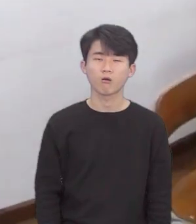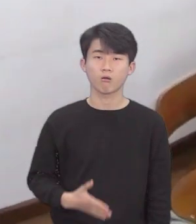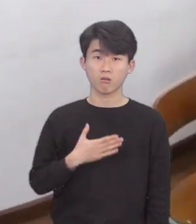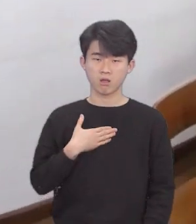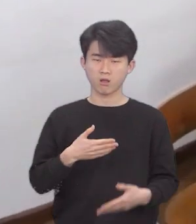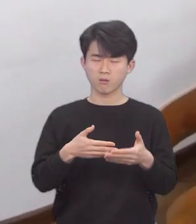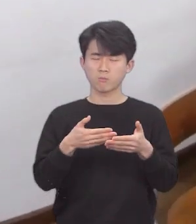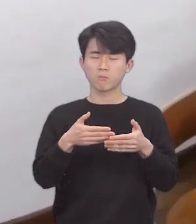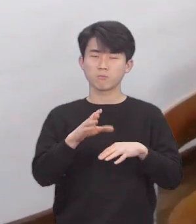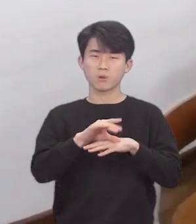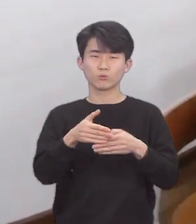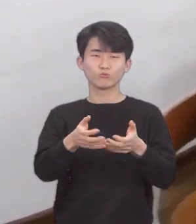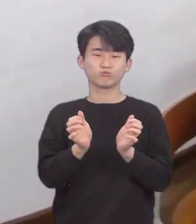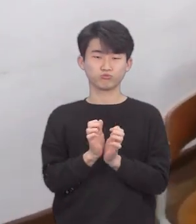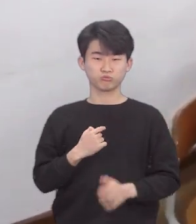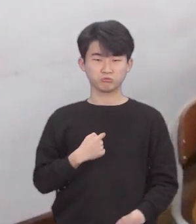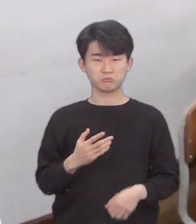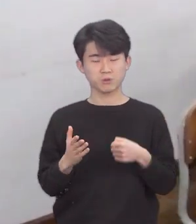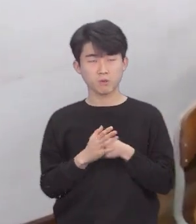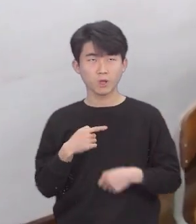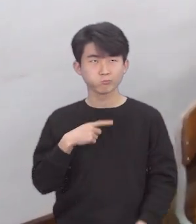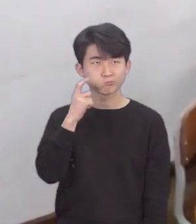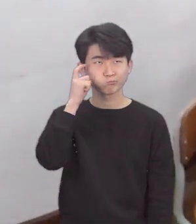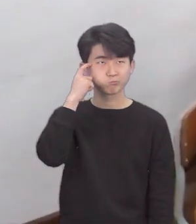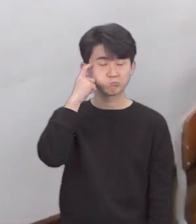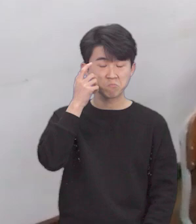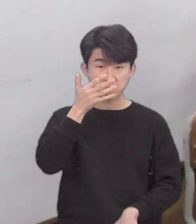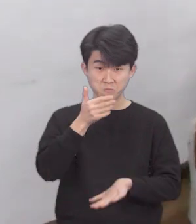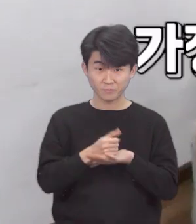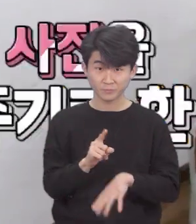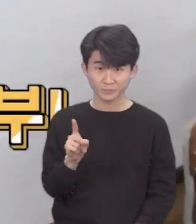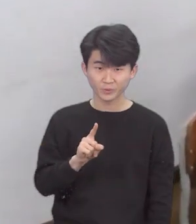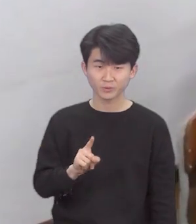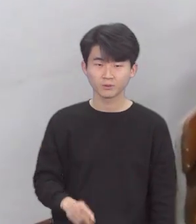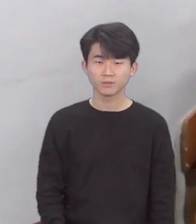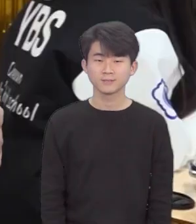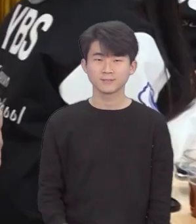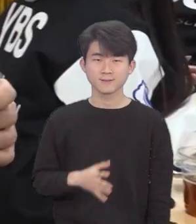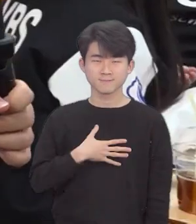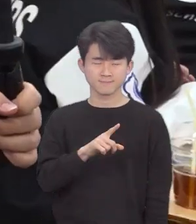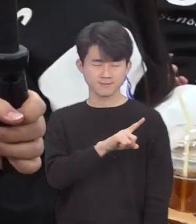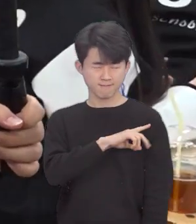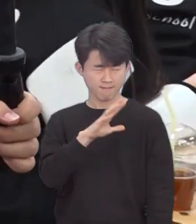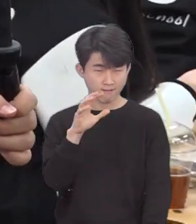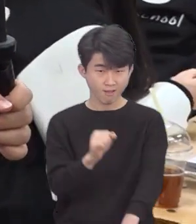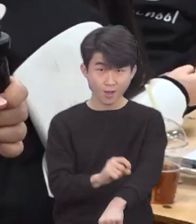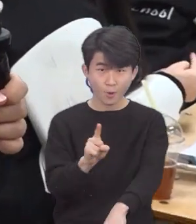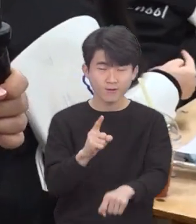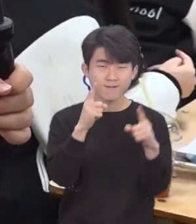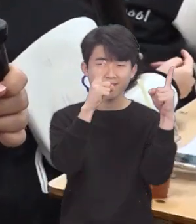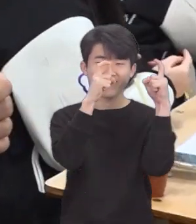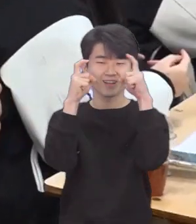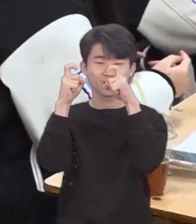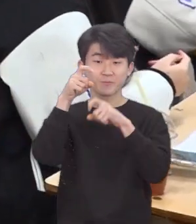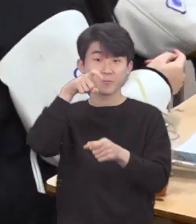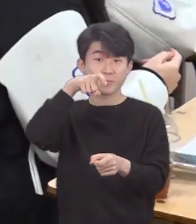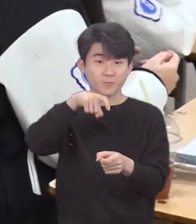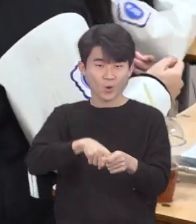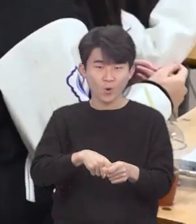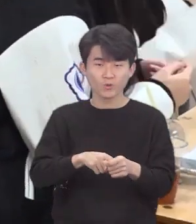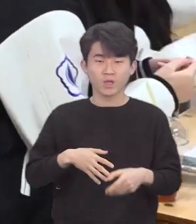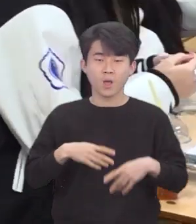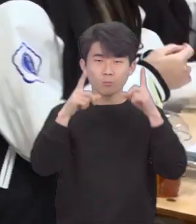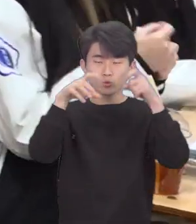저희가 방송부다 보니까 딱히 뭐가 있을까 생각을 하다가 저희가 가장 잘하는 사진을 찍어주자 이렇게 해서 저희가